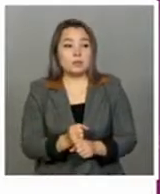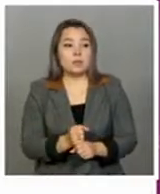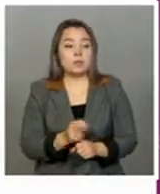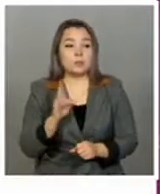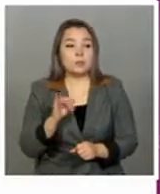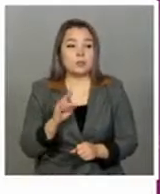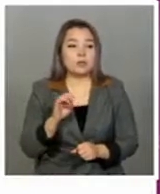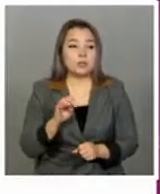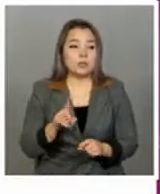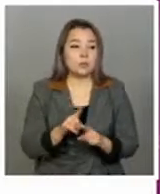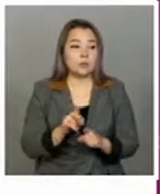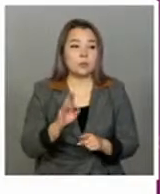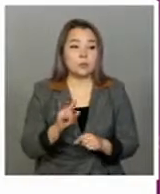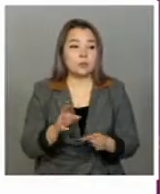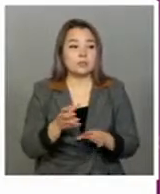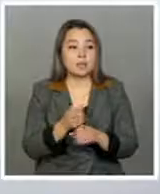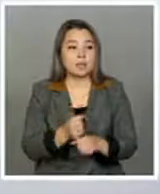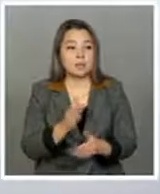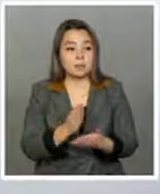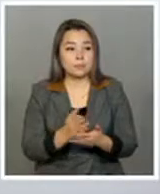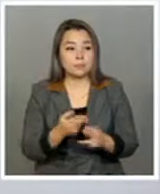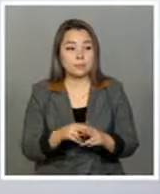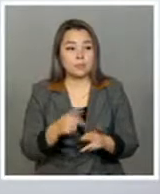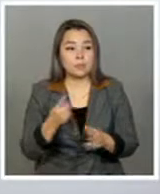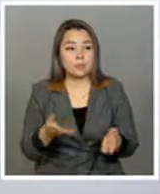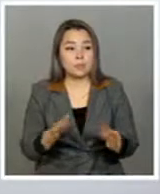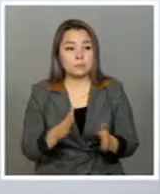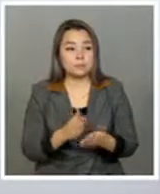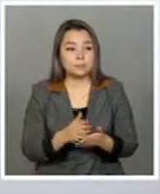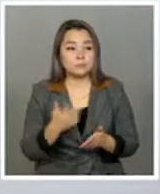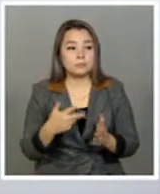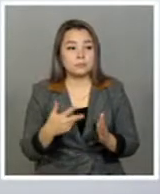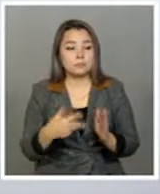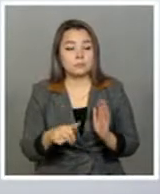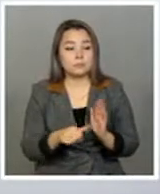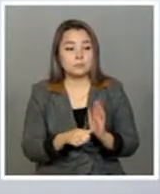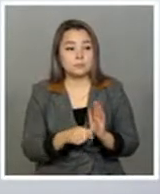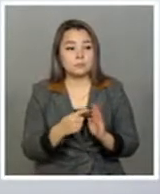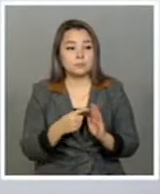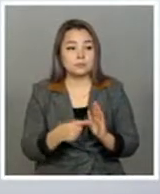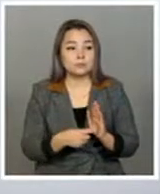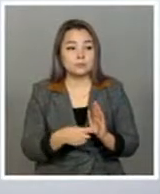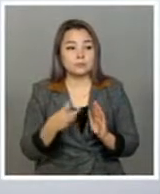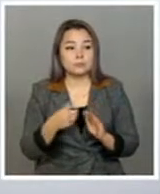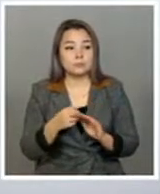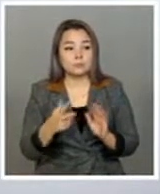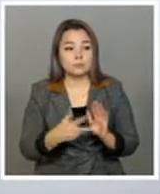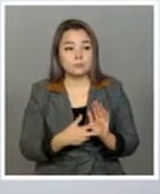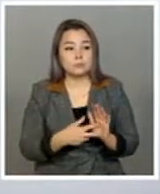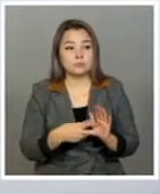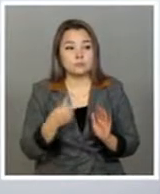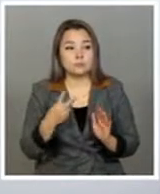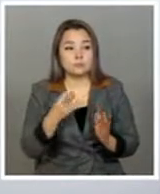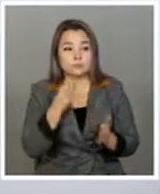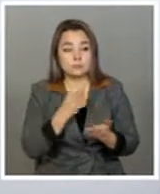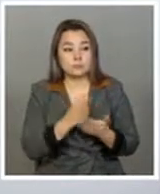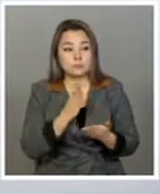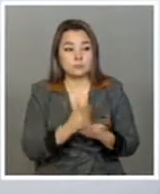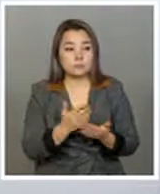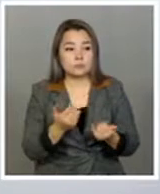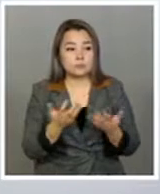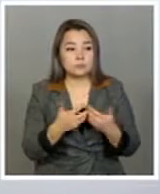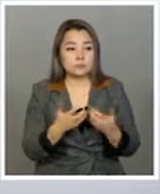пен Q-дың біреуі қысқарды да Q-дың біреуі қалды, 36-ны 18-ге бөлсек 2 шықты. Міне геометриялық прогрессияның